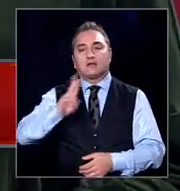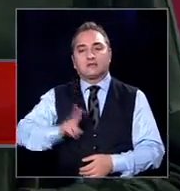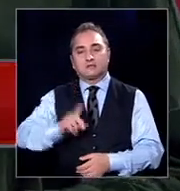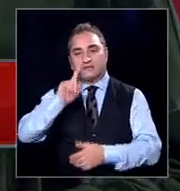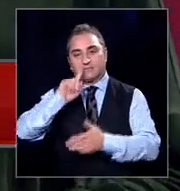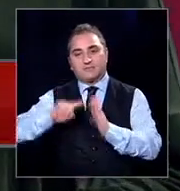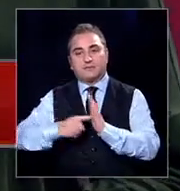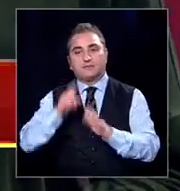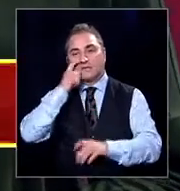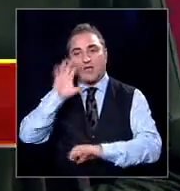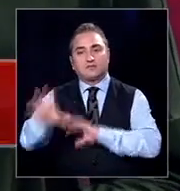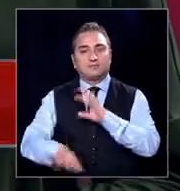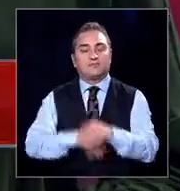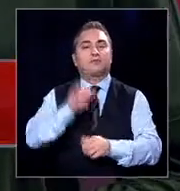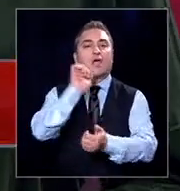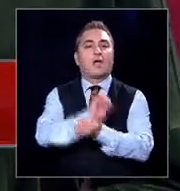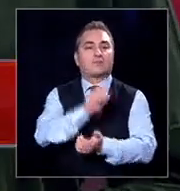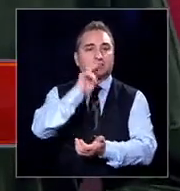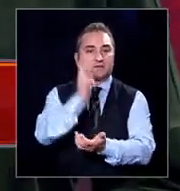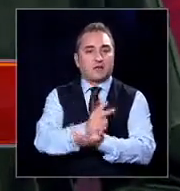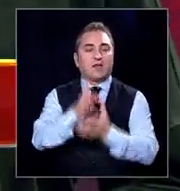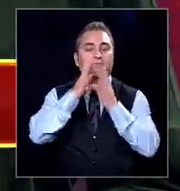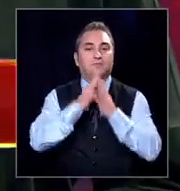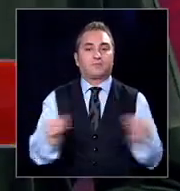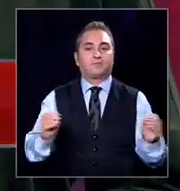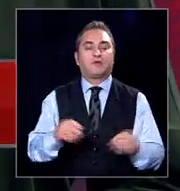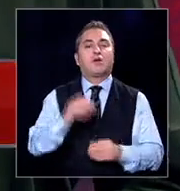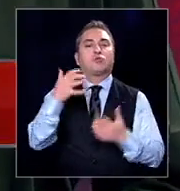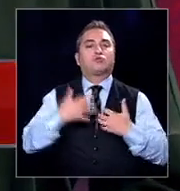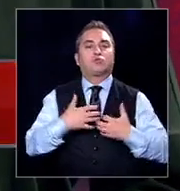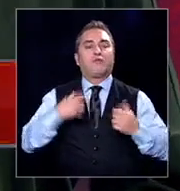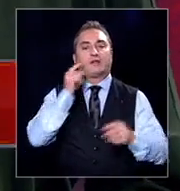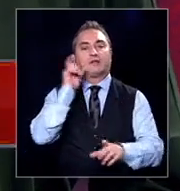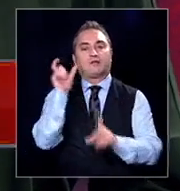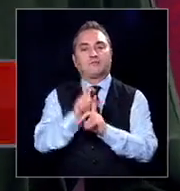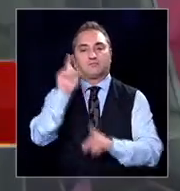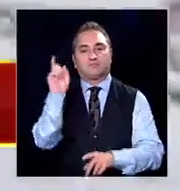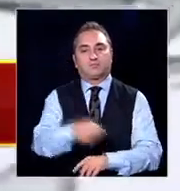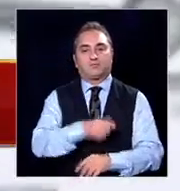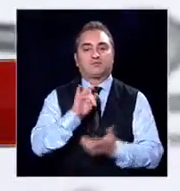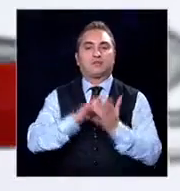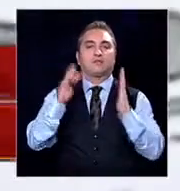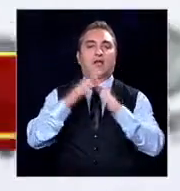hapis cezası alınca da ortalıktan yok olmuştu. Güvenlik güçleri o zanlıyı buldu, cezaevine yolladı.